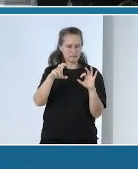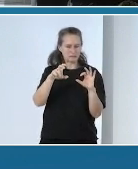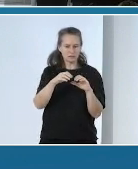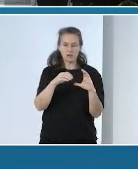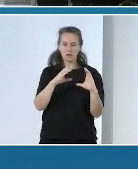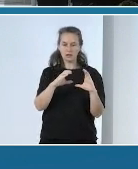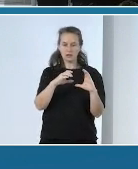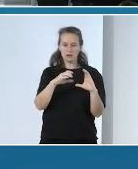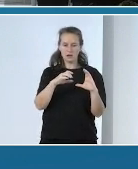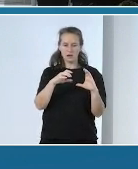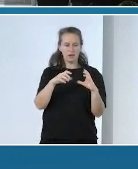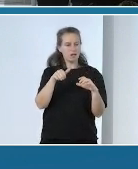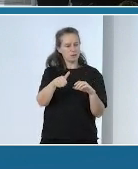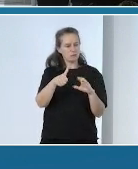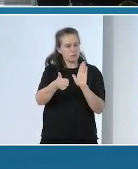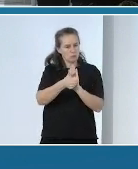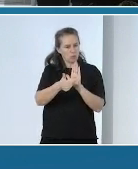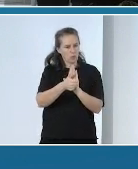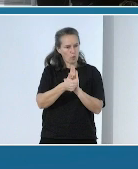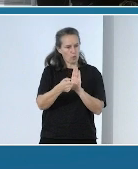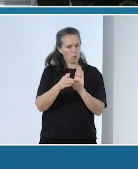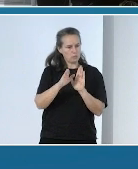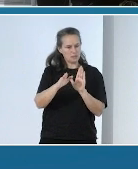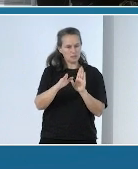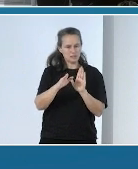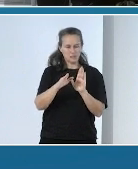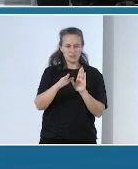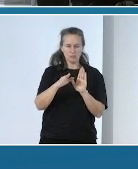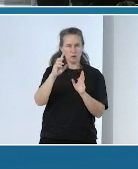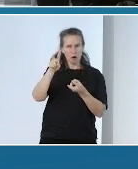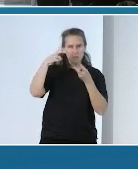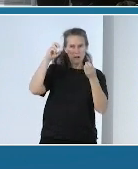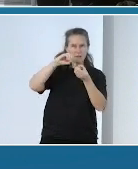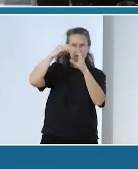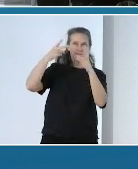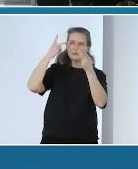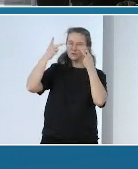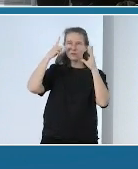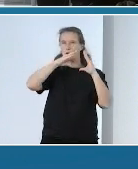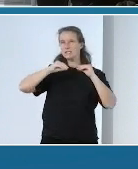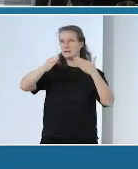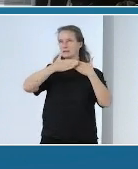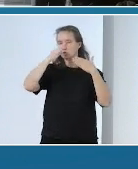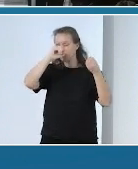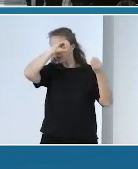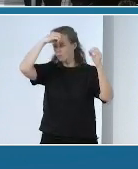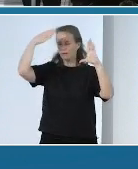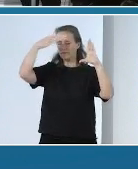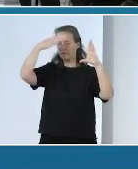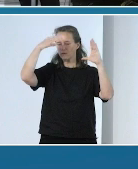pariétal. Il permet la formation d'une représentation visuelle de l'espace proche.